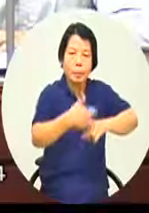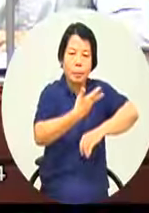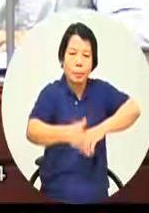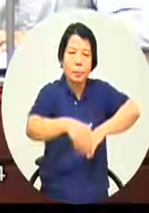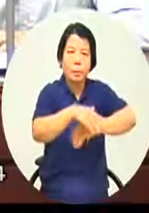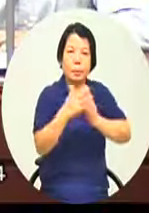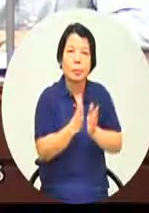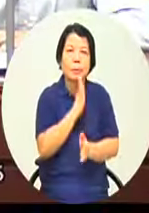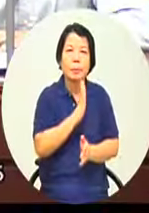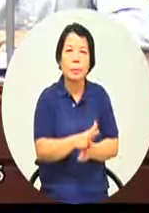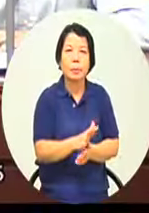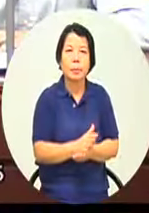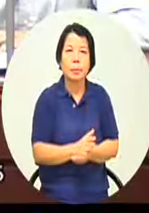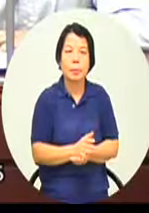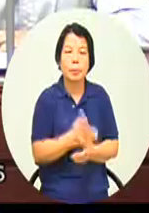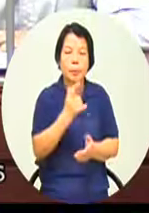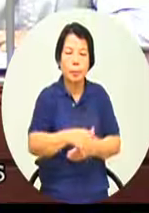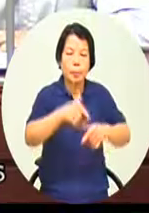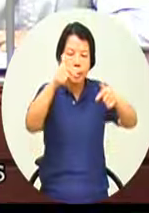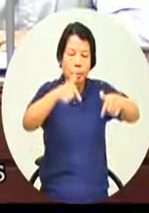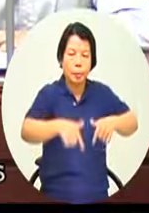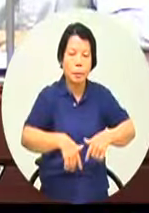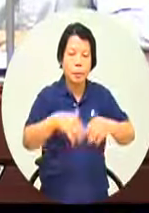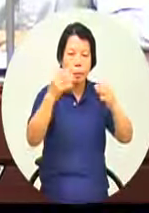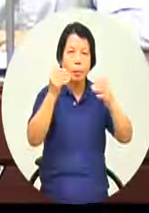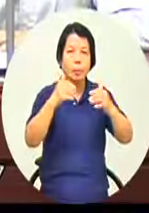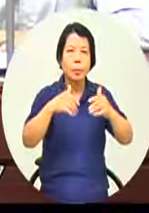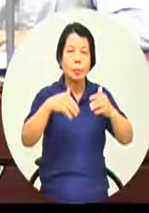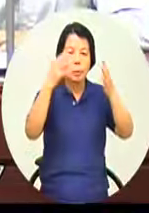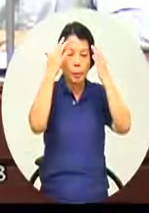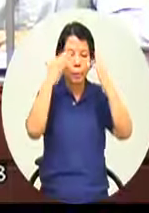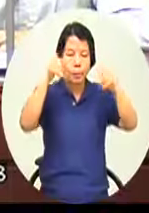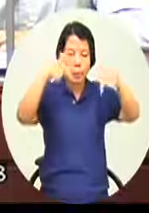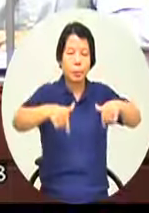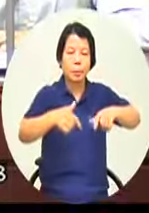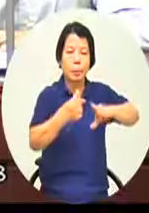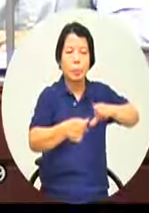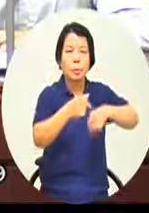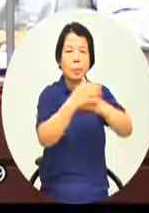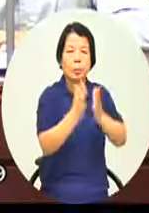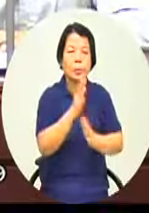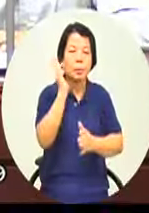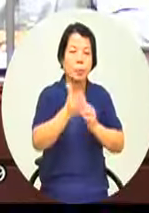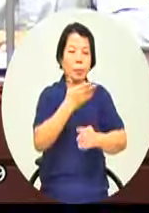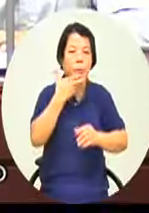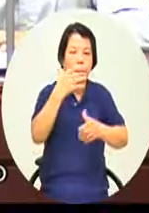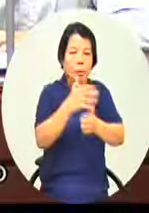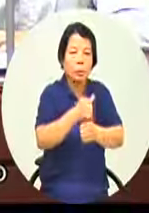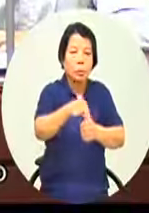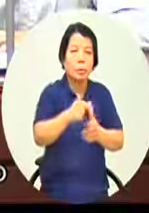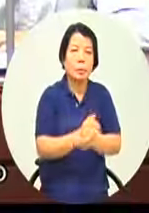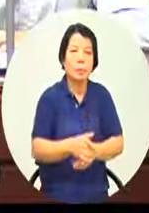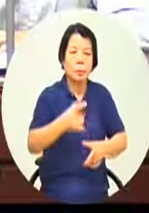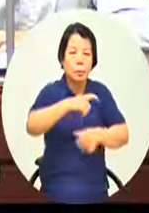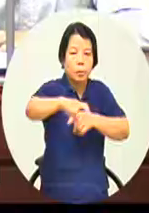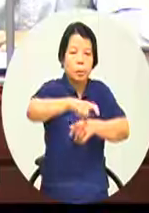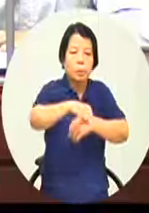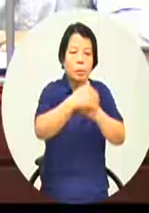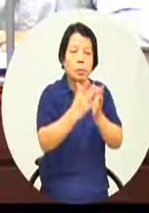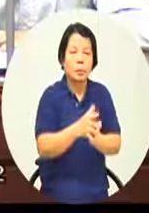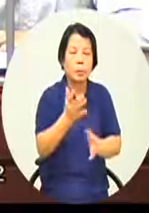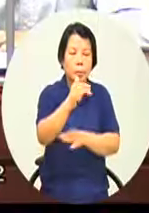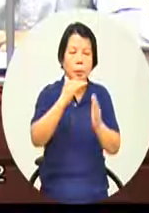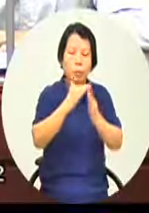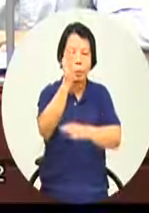由南区水资源局、 南区水资源局、 水利署。那 水利署那边 市府的窗口是我们水利局在做窗